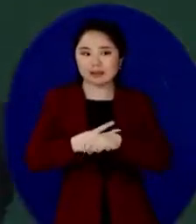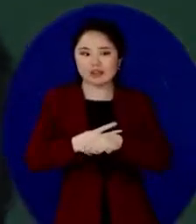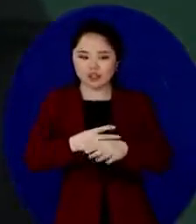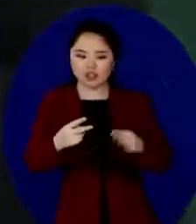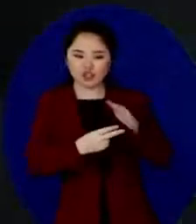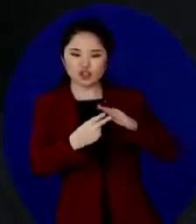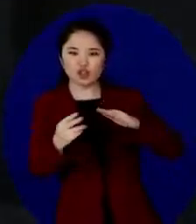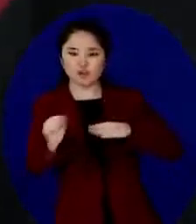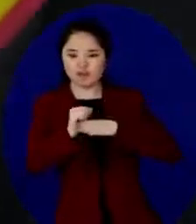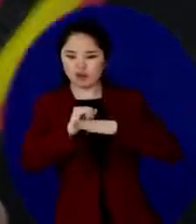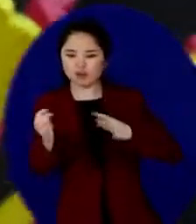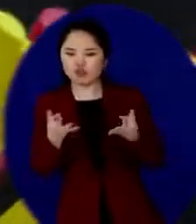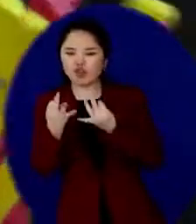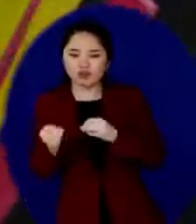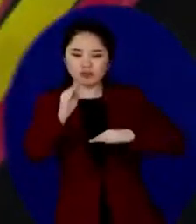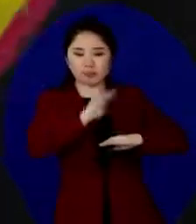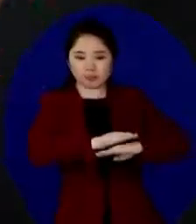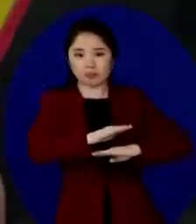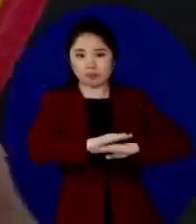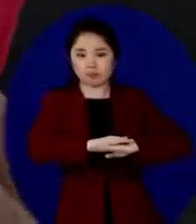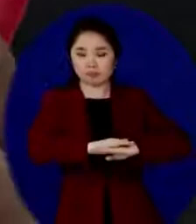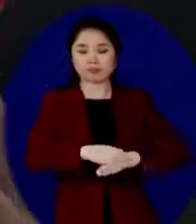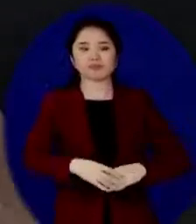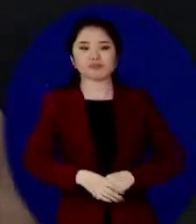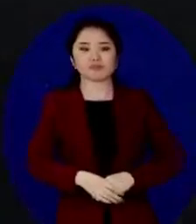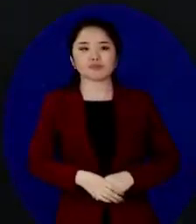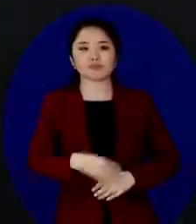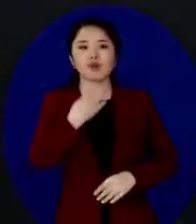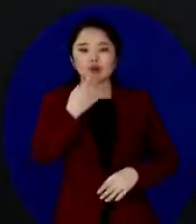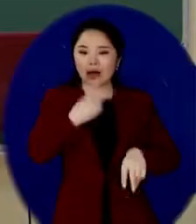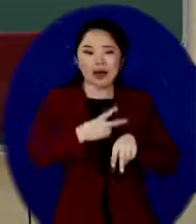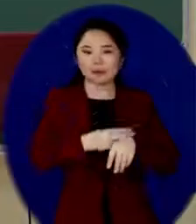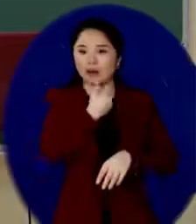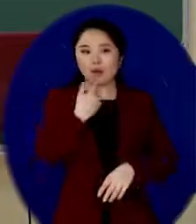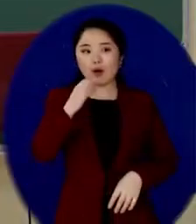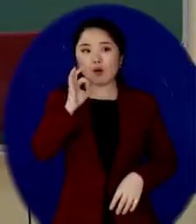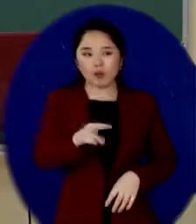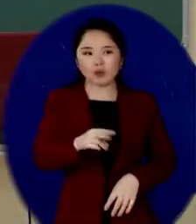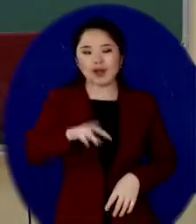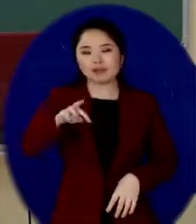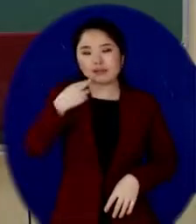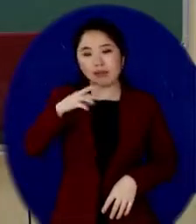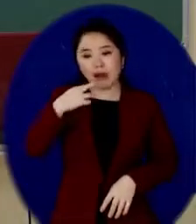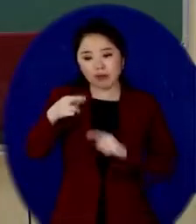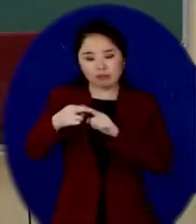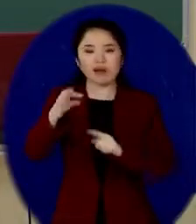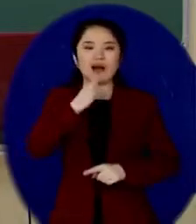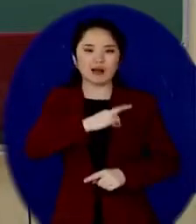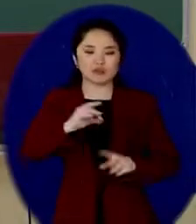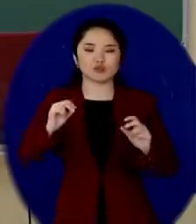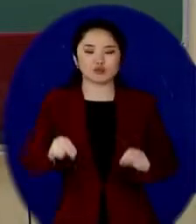ширээн дээрээ бэлэн болгож тоолж тавиарай. За, өнгийн харандаа байхгүй бол савх ашиглаж бас болно.